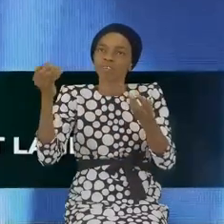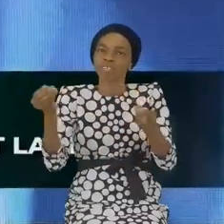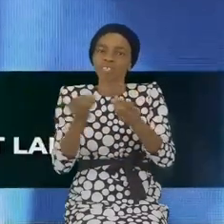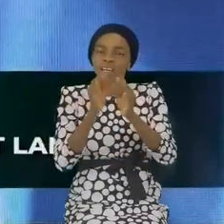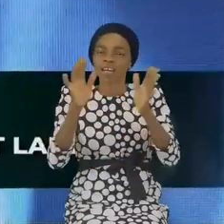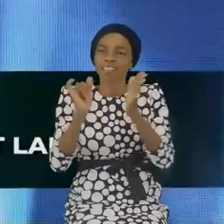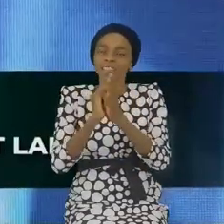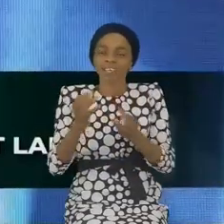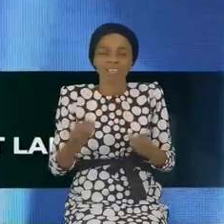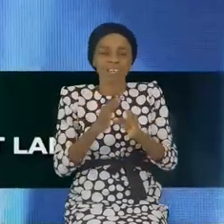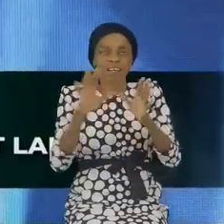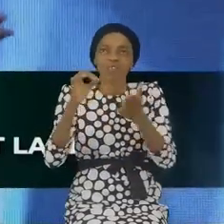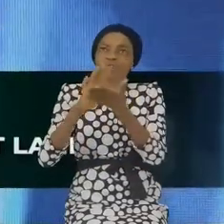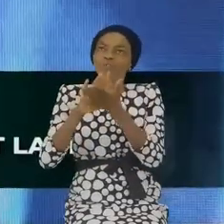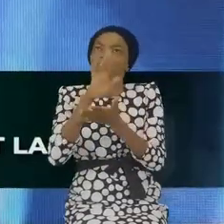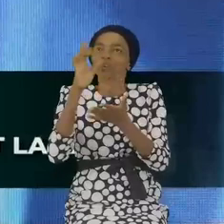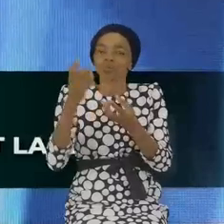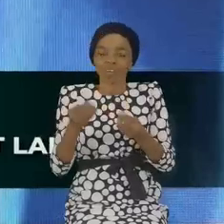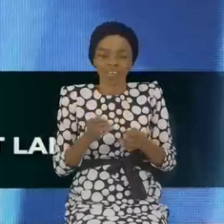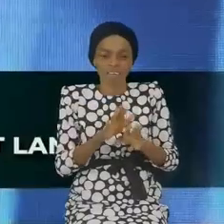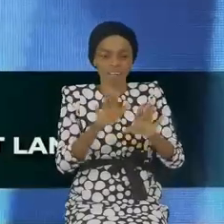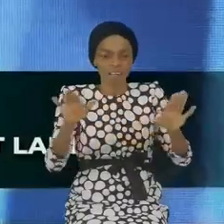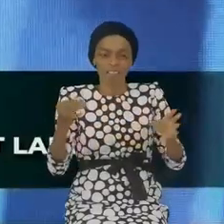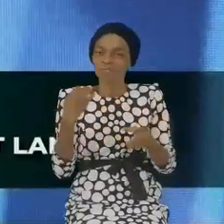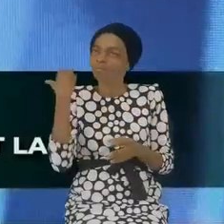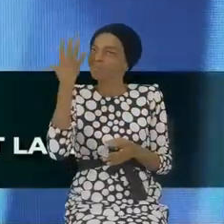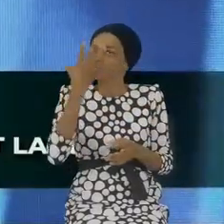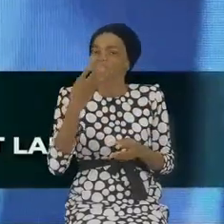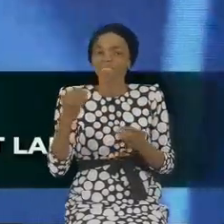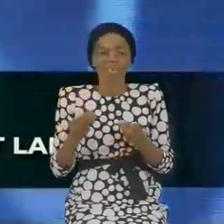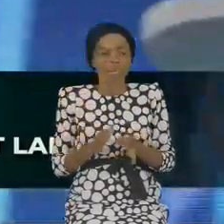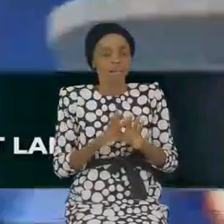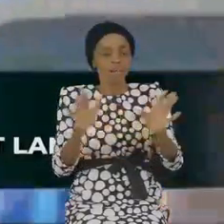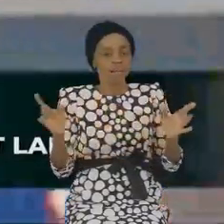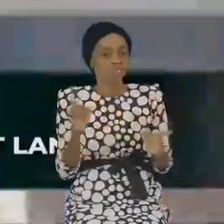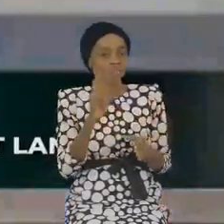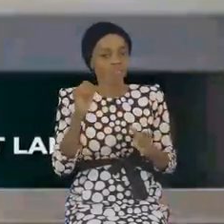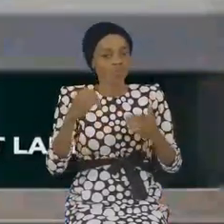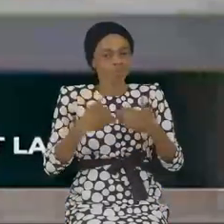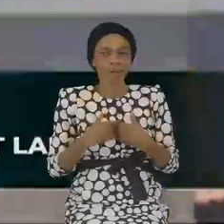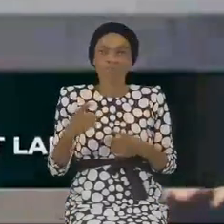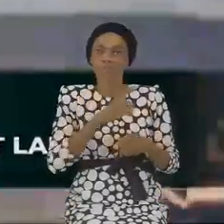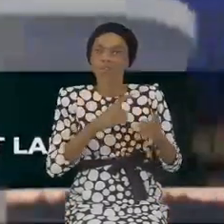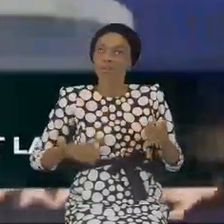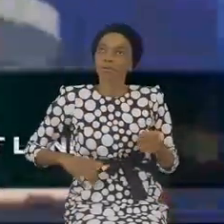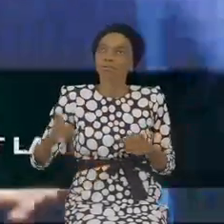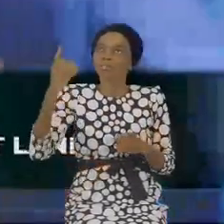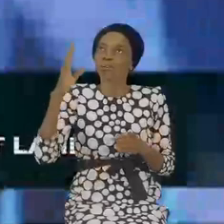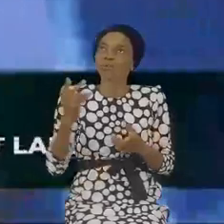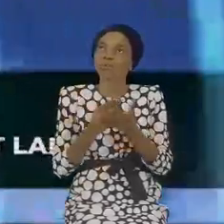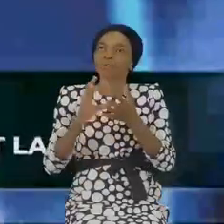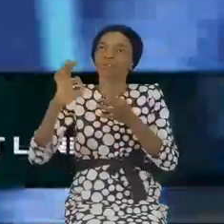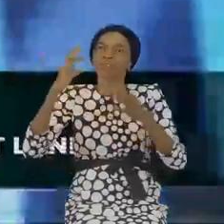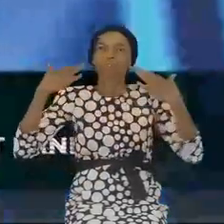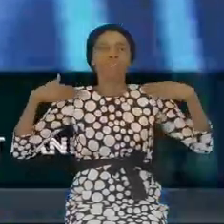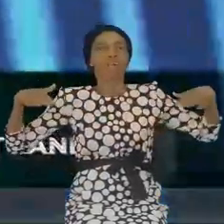de gloire, le pays de beauté, le pays où vous avez Dieu Christ, le Saint-Esprit et les anges, et